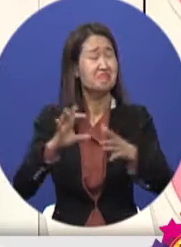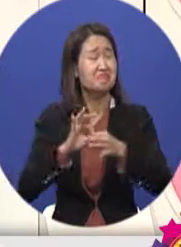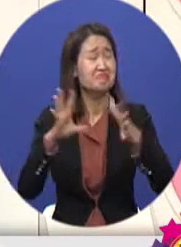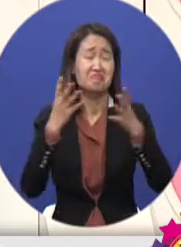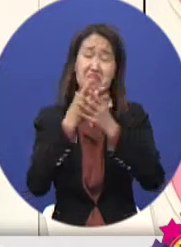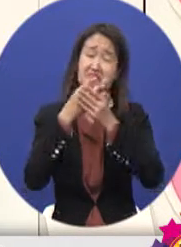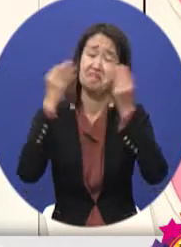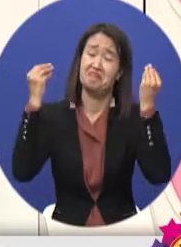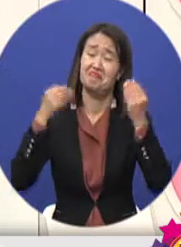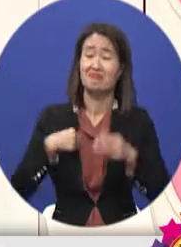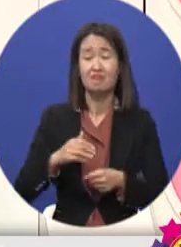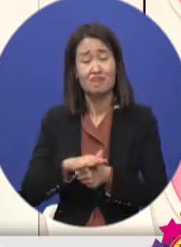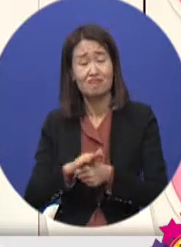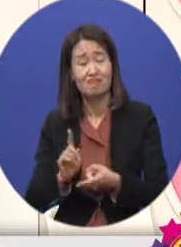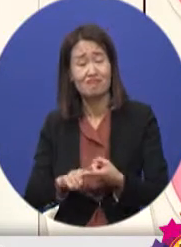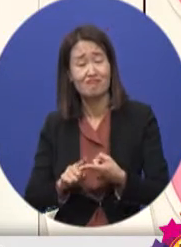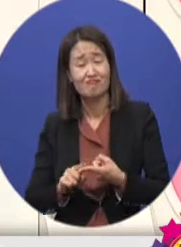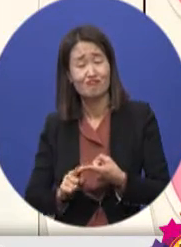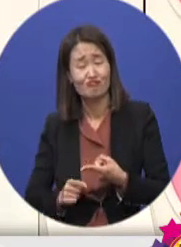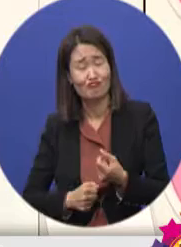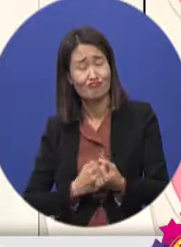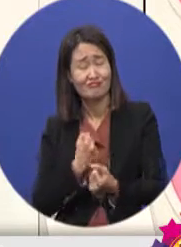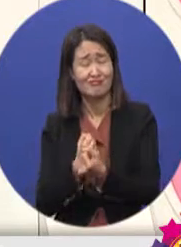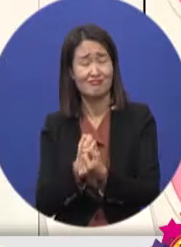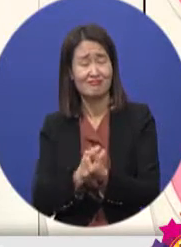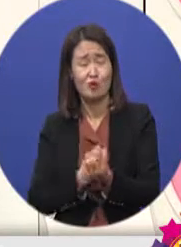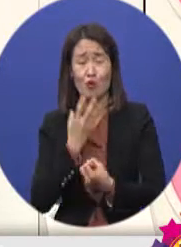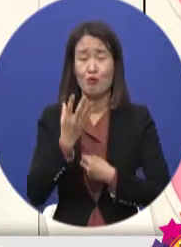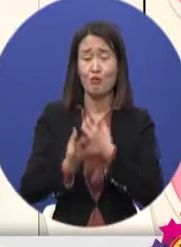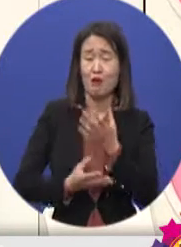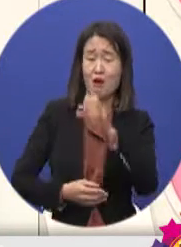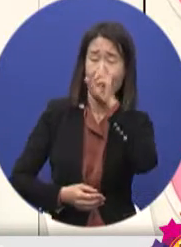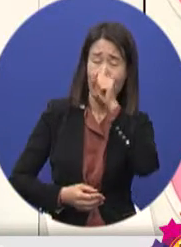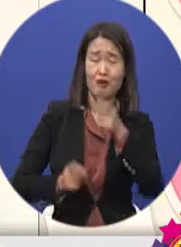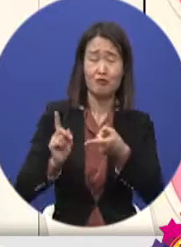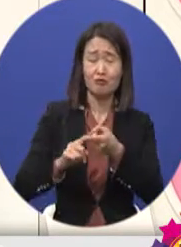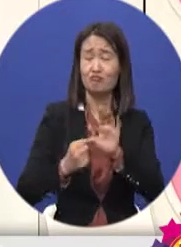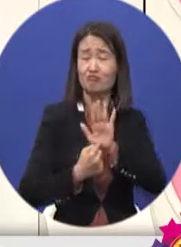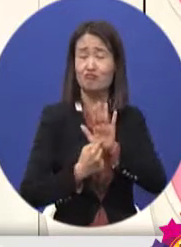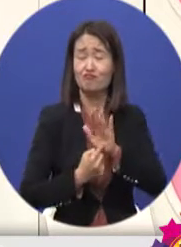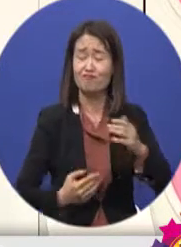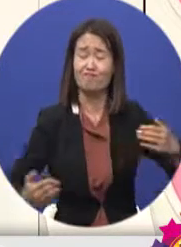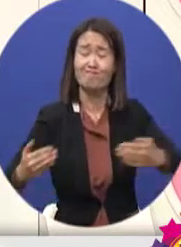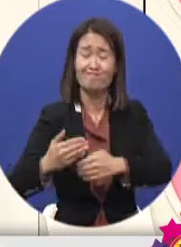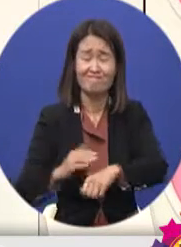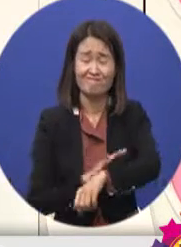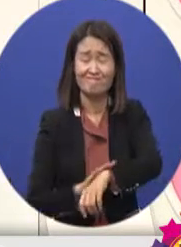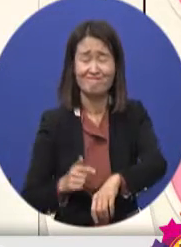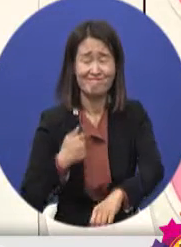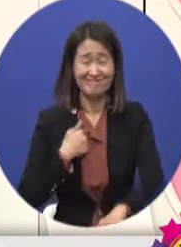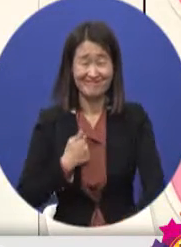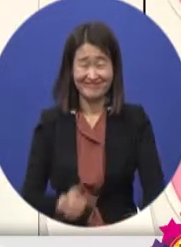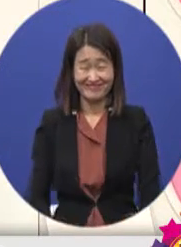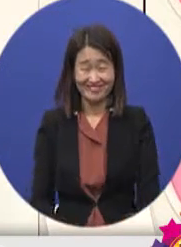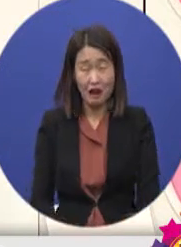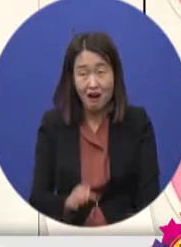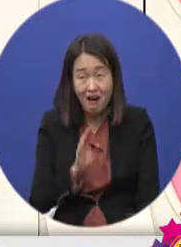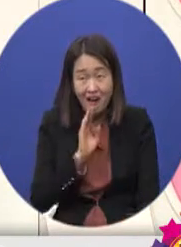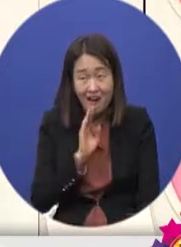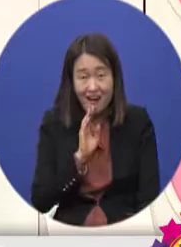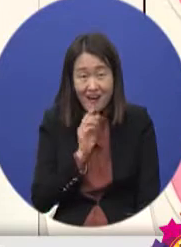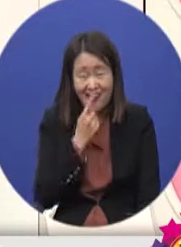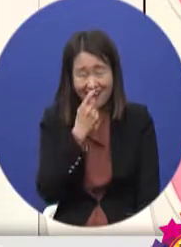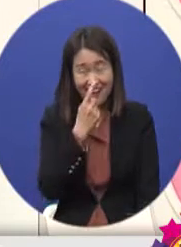예. 사랑하면 사랑한다. 예. 뭐 좋아하면 좋아한다 표현한 그런 스타일입니다. 아이고 그러시네요. 어머나